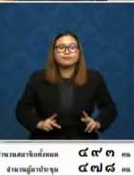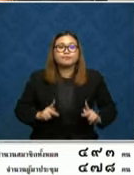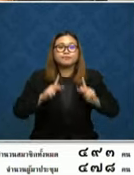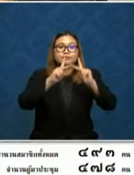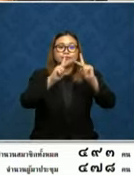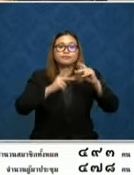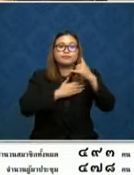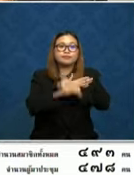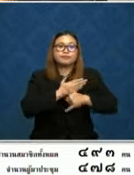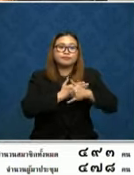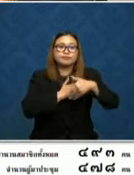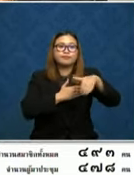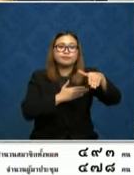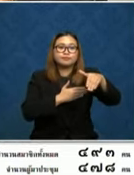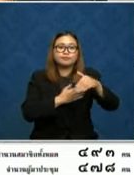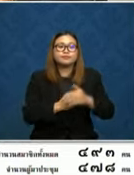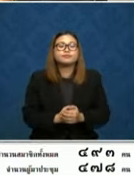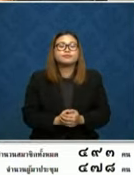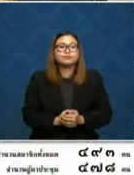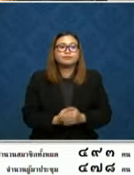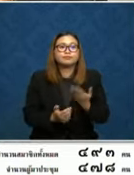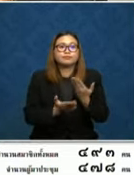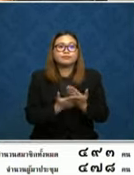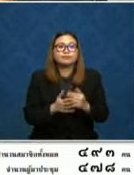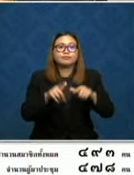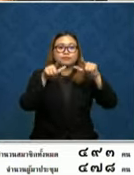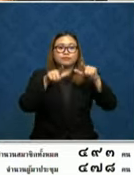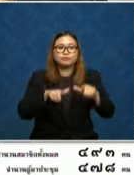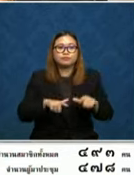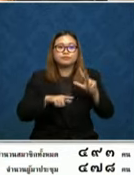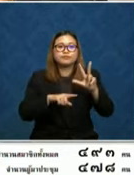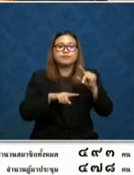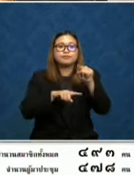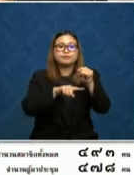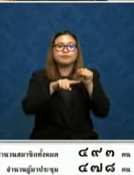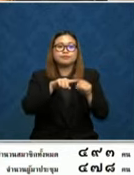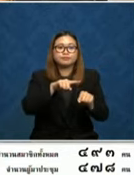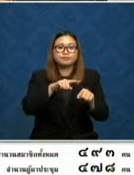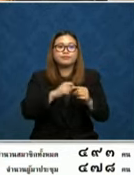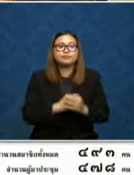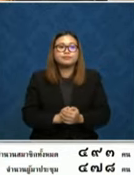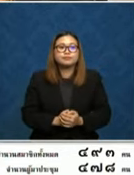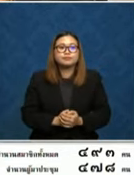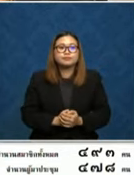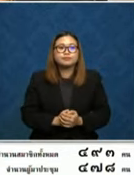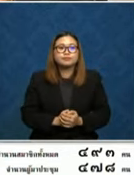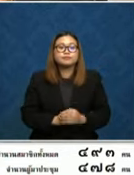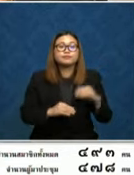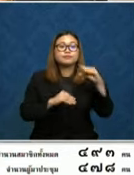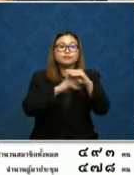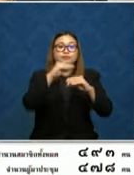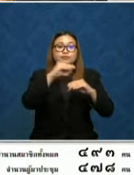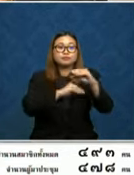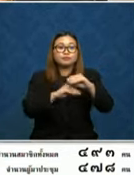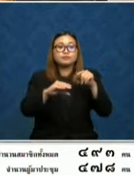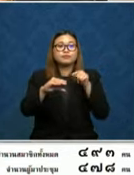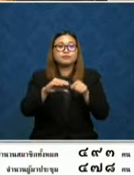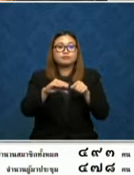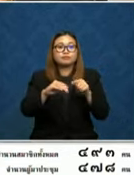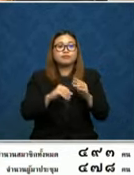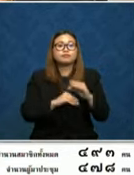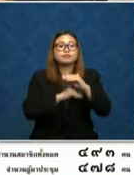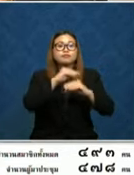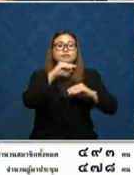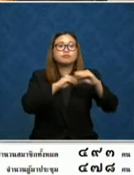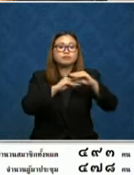ซึ่งผมสงวนคำแปรยติปรับลดลง 3% และผมขอชี้เป้าปรับลดโครงการในส่วนของค่าก่อสร้างอ